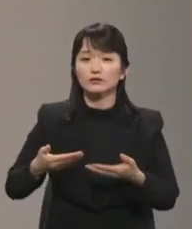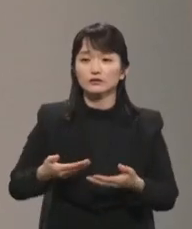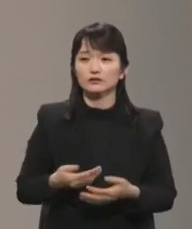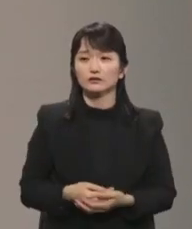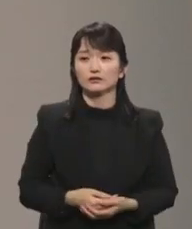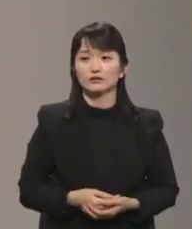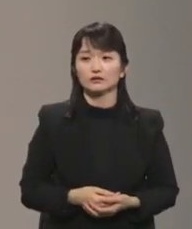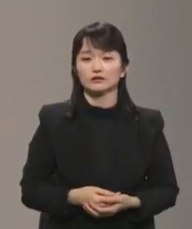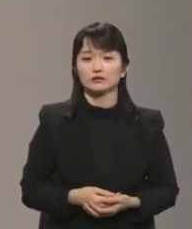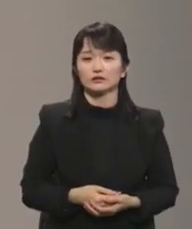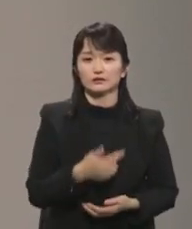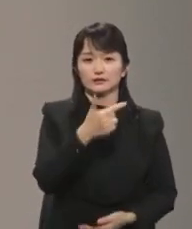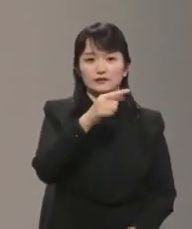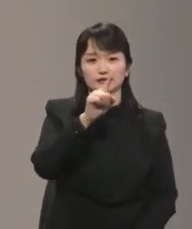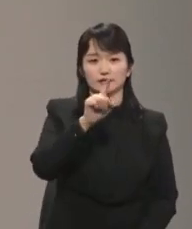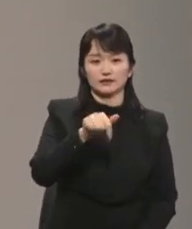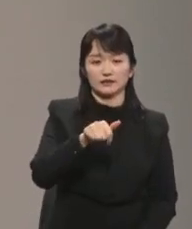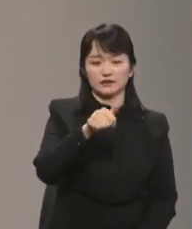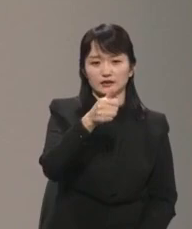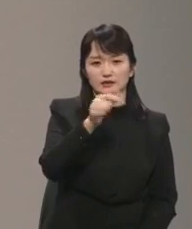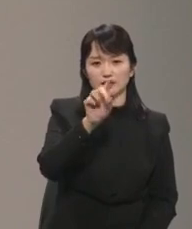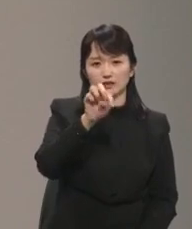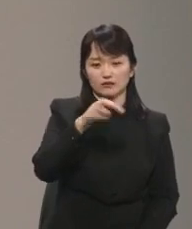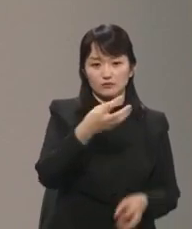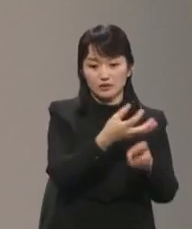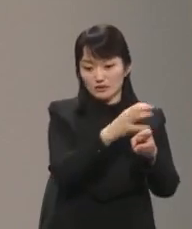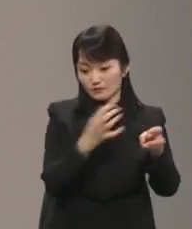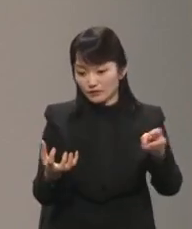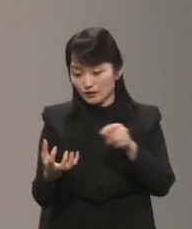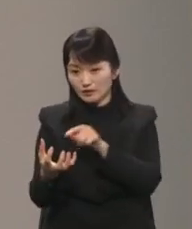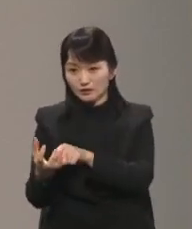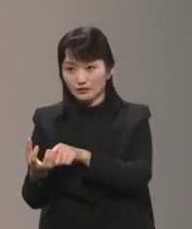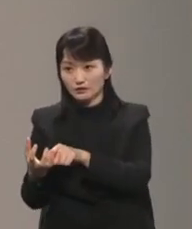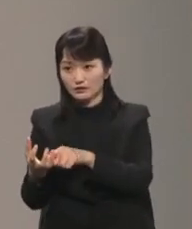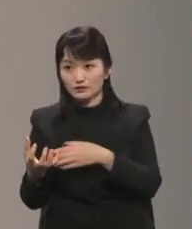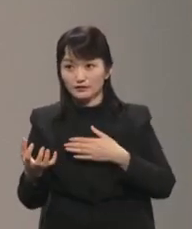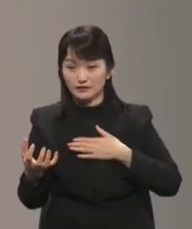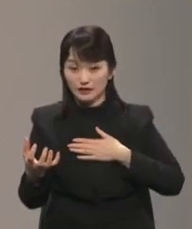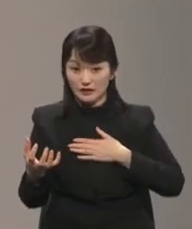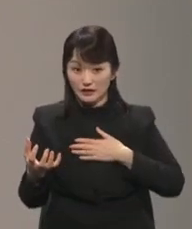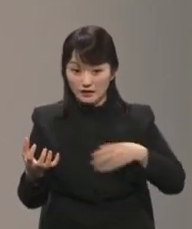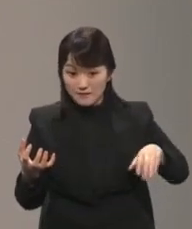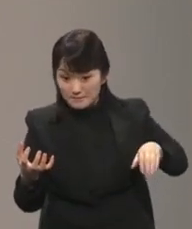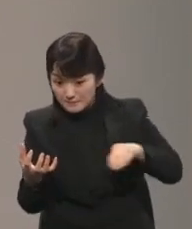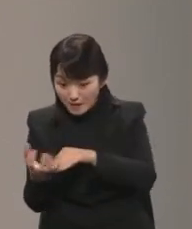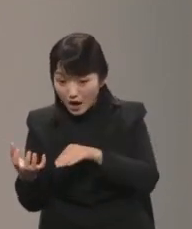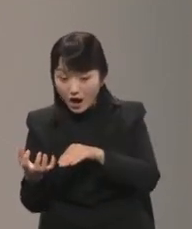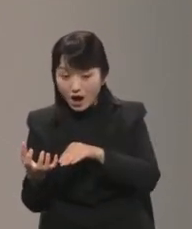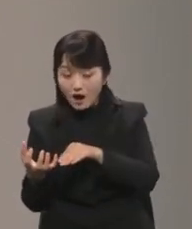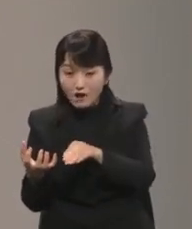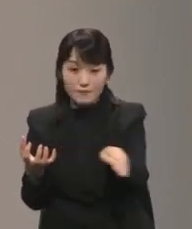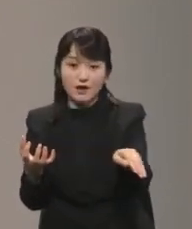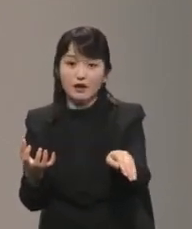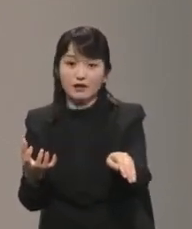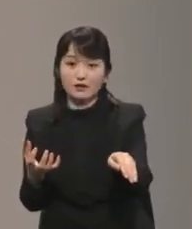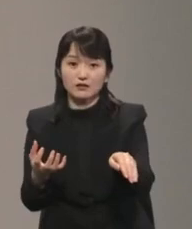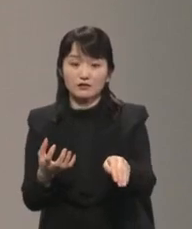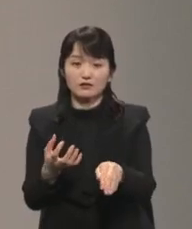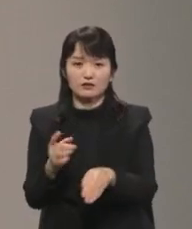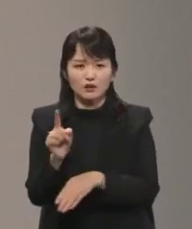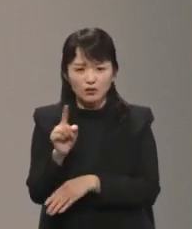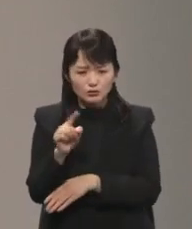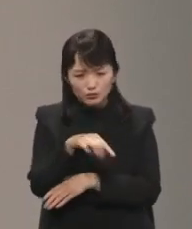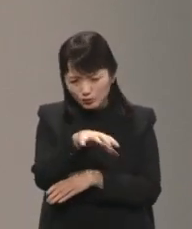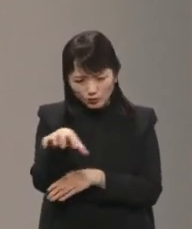낙하물 사고라고 하는데요이 낙하물 사고에서의 핵심은 내가 당할 수도 있다 언제든 누구든 누구든 일어날 수